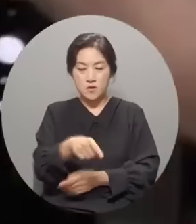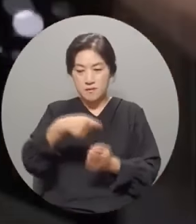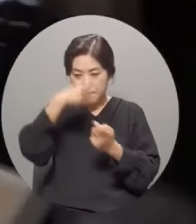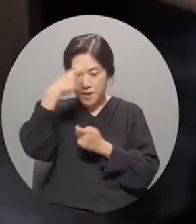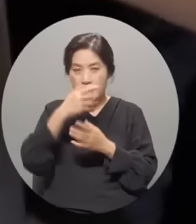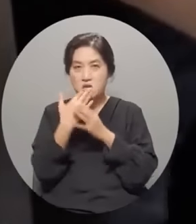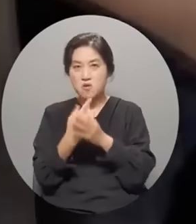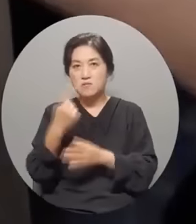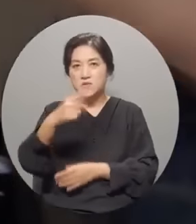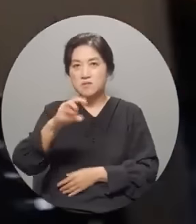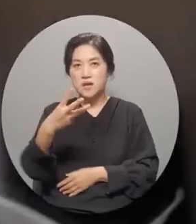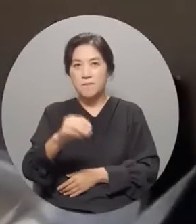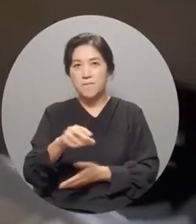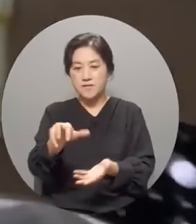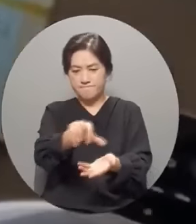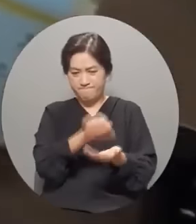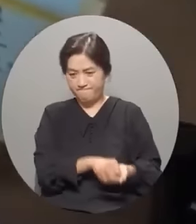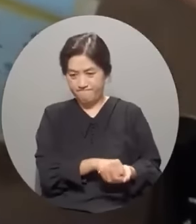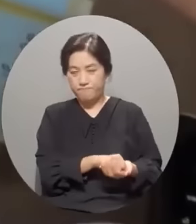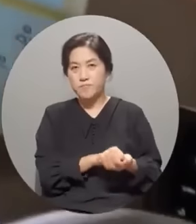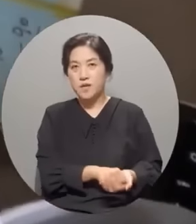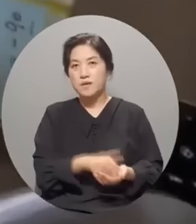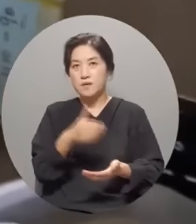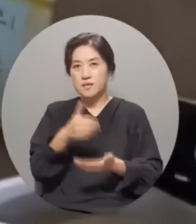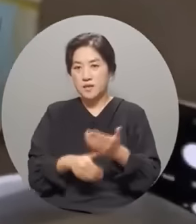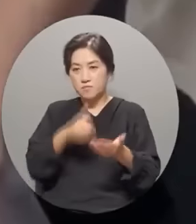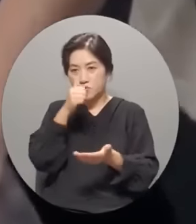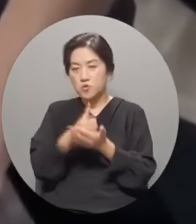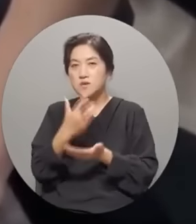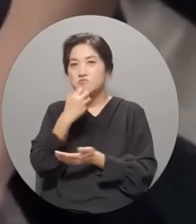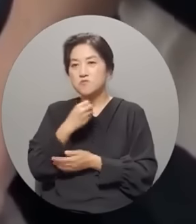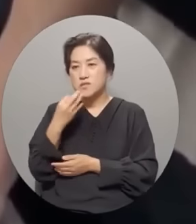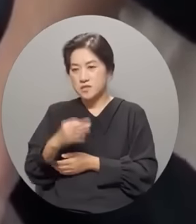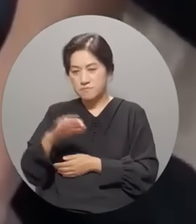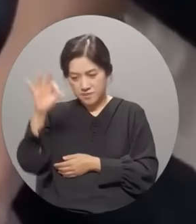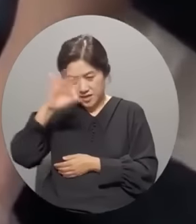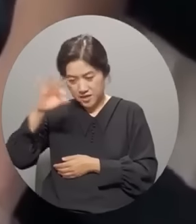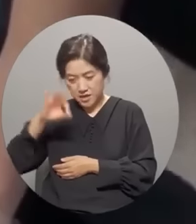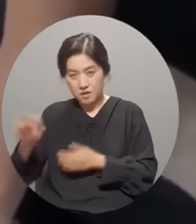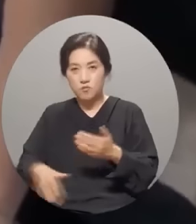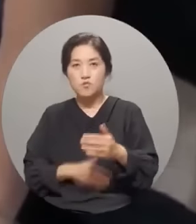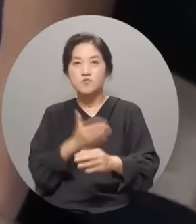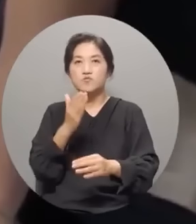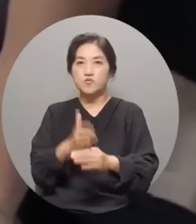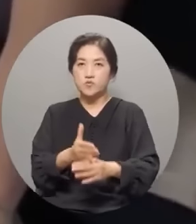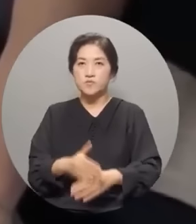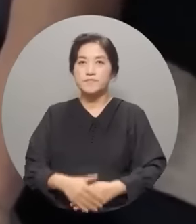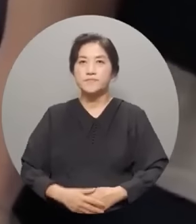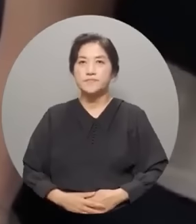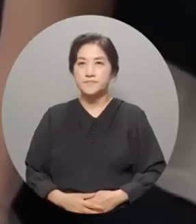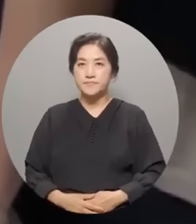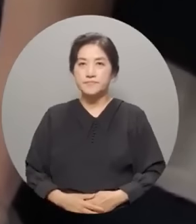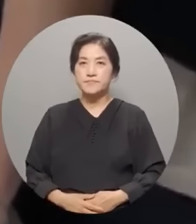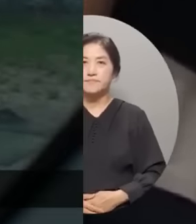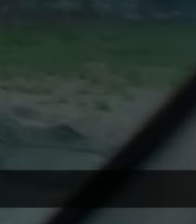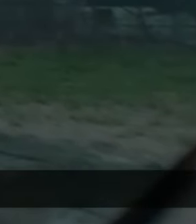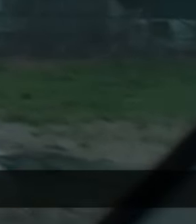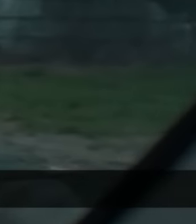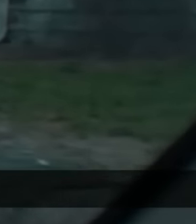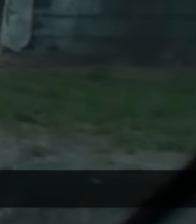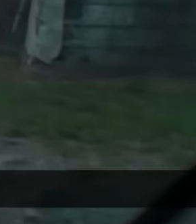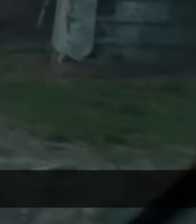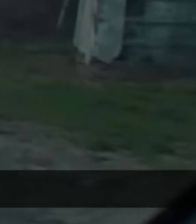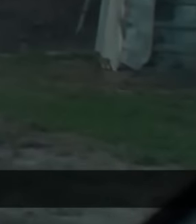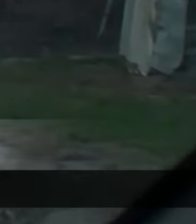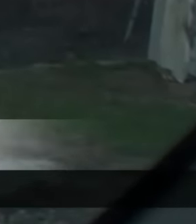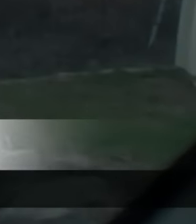현금 1,300만 원을 압수하고 나머지 범죄 수익금을 추적하고 있습니다. MBC 뉴스 손은민입니다. 국도를